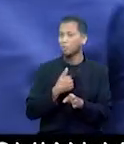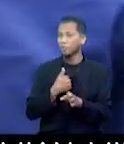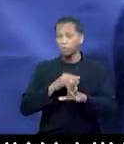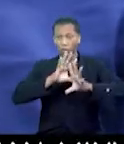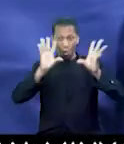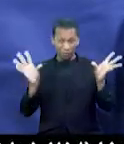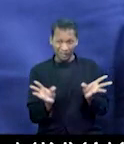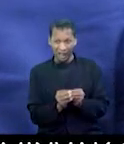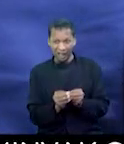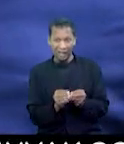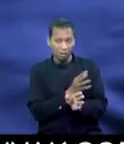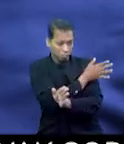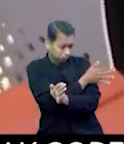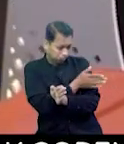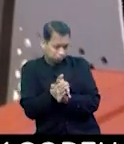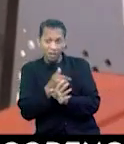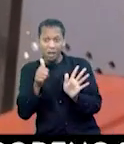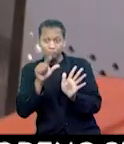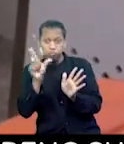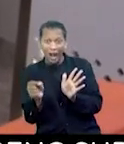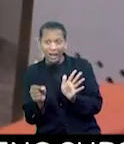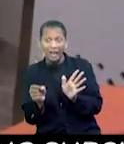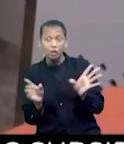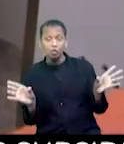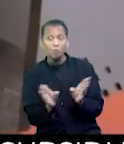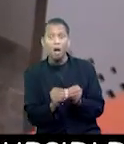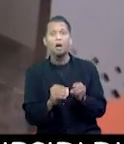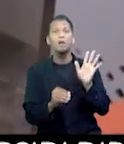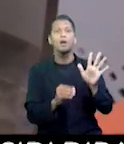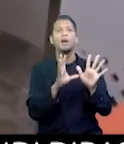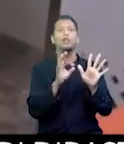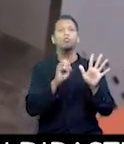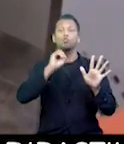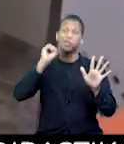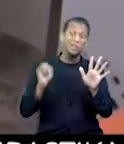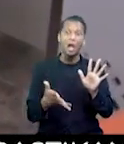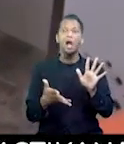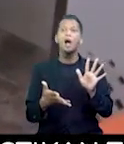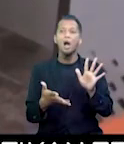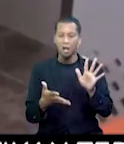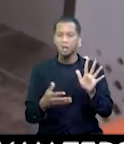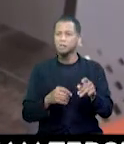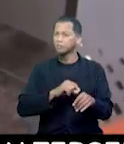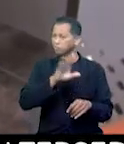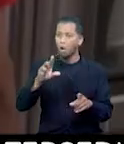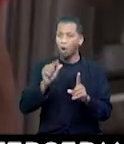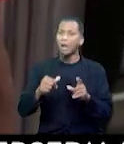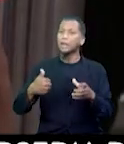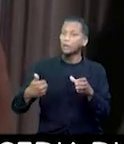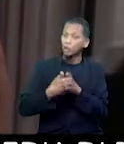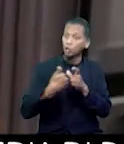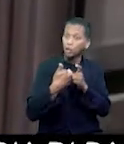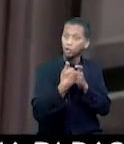Ya, 6 bulan proses habis 500 juta. Semua trader, tidak ada satupun yang berhasil. Coba bayangkan, berarti ada sesuatu yang aneh